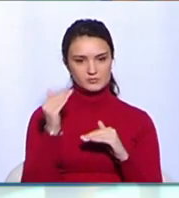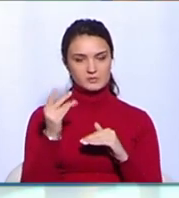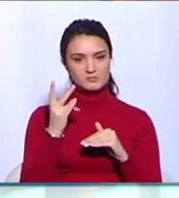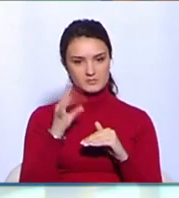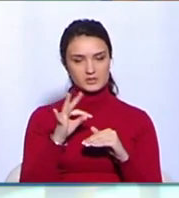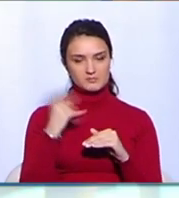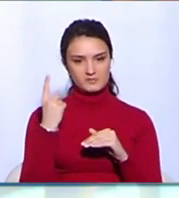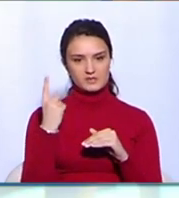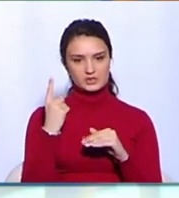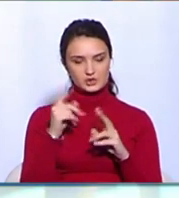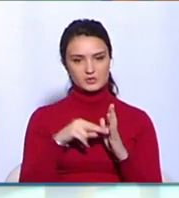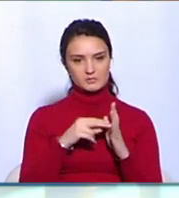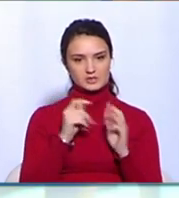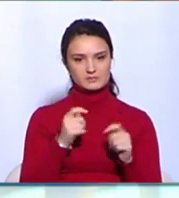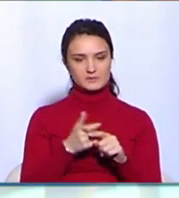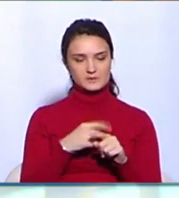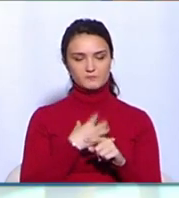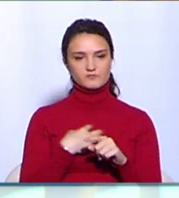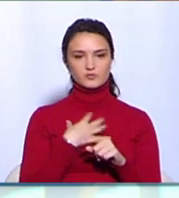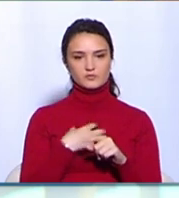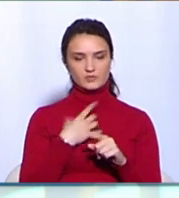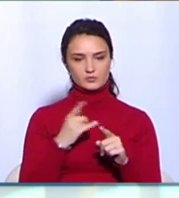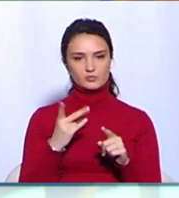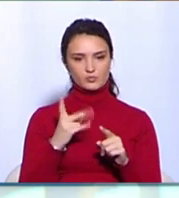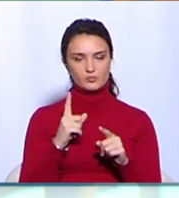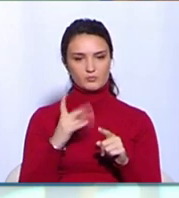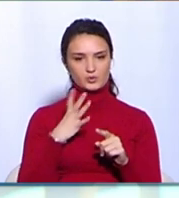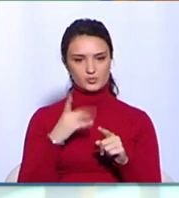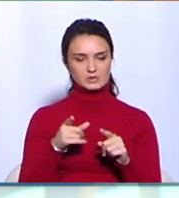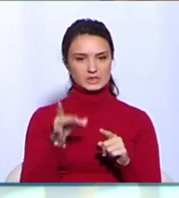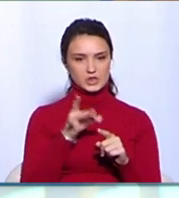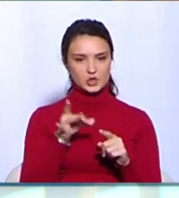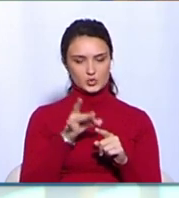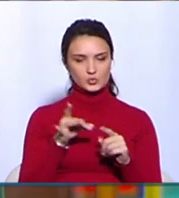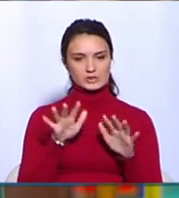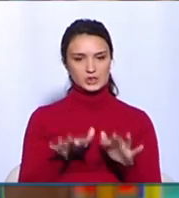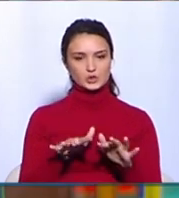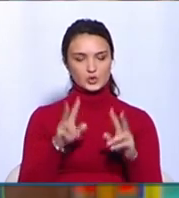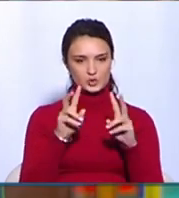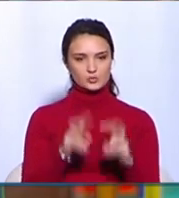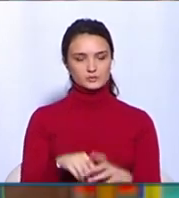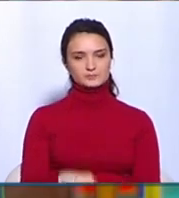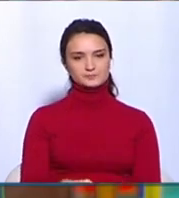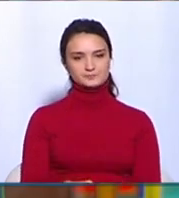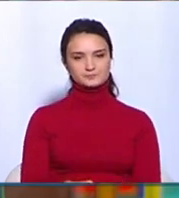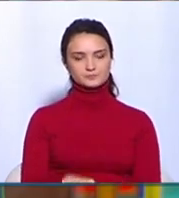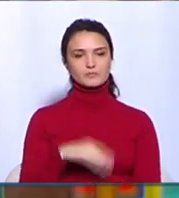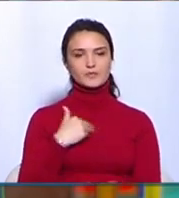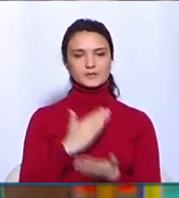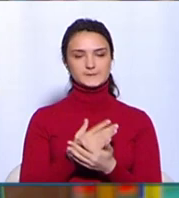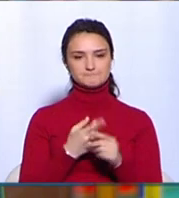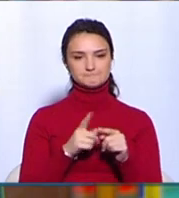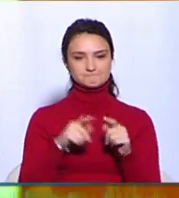მაგრამ პირველადი შეფასება ძალიან მნიშვნელოვანია მოხდეს რეგიონული ტერიტორიული პრინციპით. ჩვენ გვაქვს